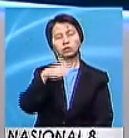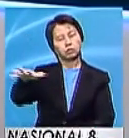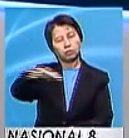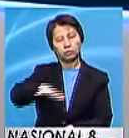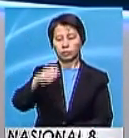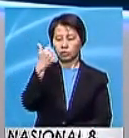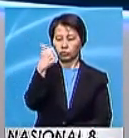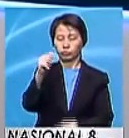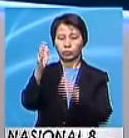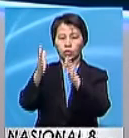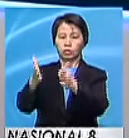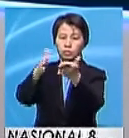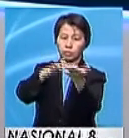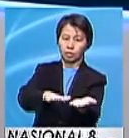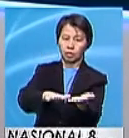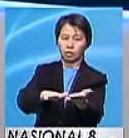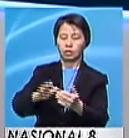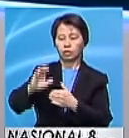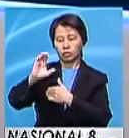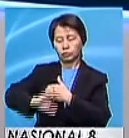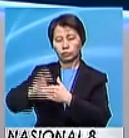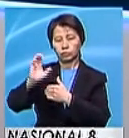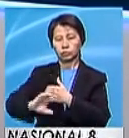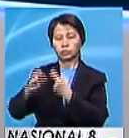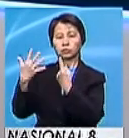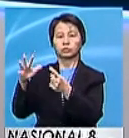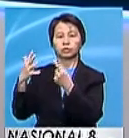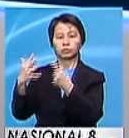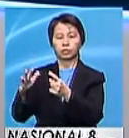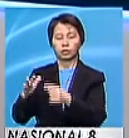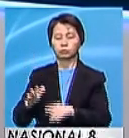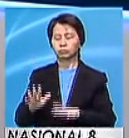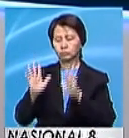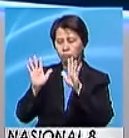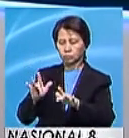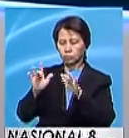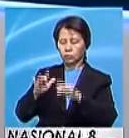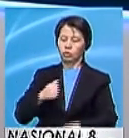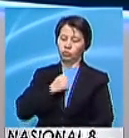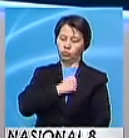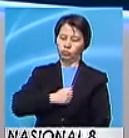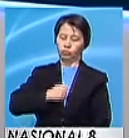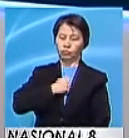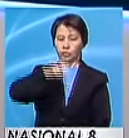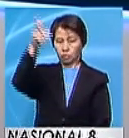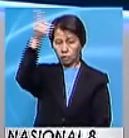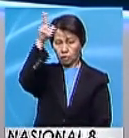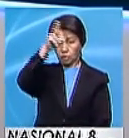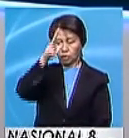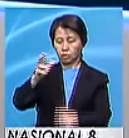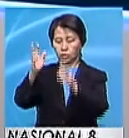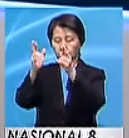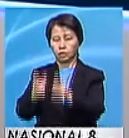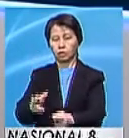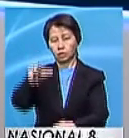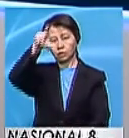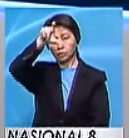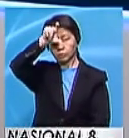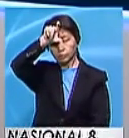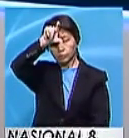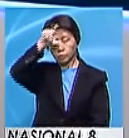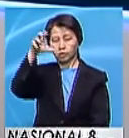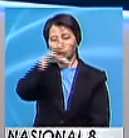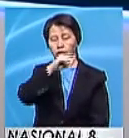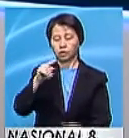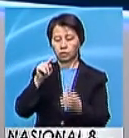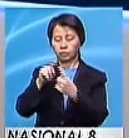sekurang-kurangnya 10 nyawa dan mencederakan 15 orang yang lain. Simpati dan takziah kepada kerajaan dan rakyat Republik Turki serta